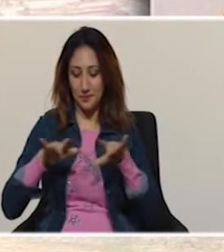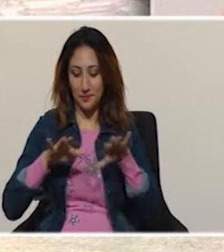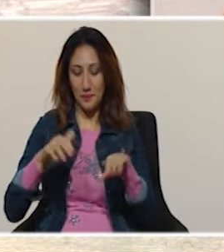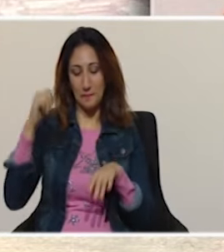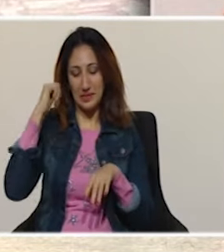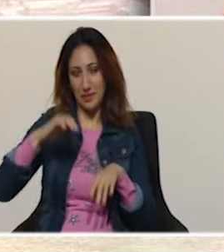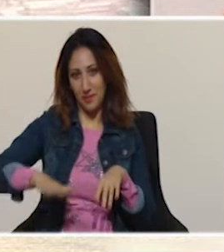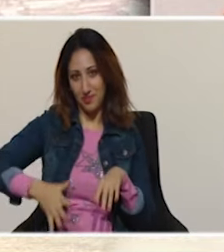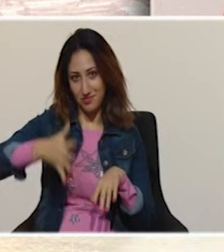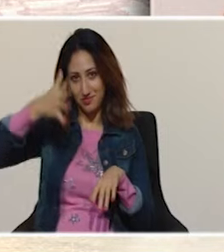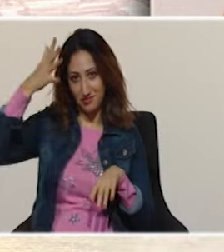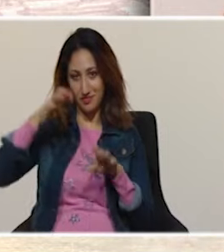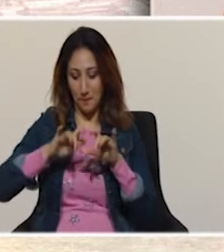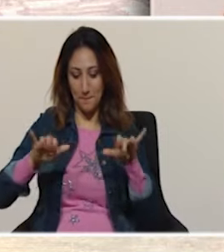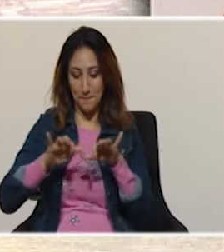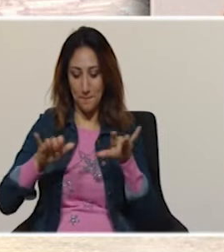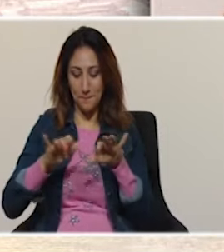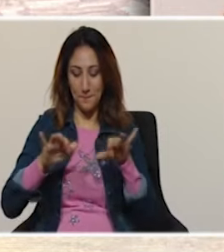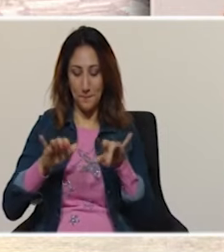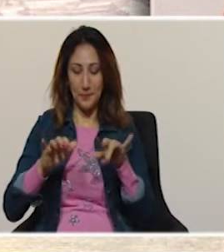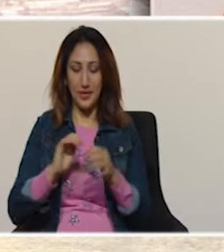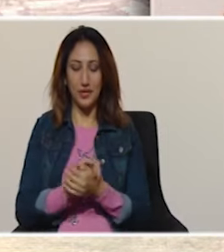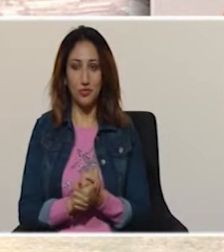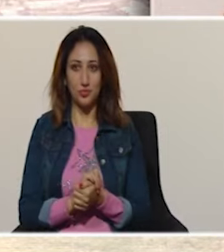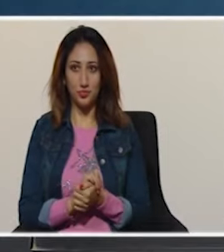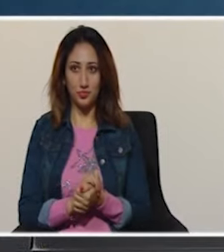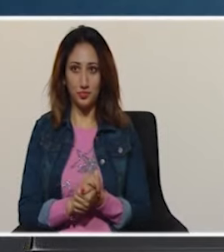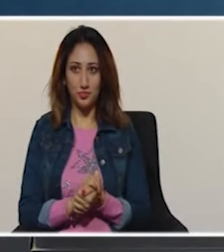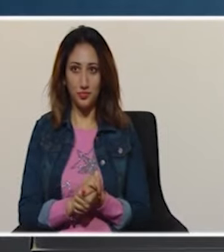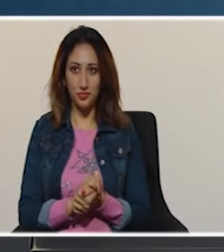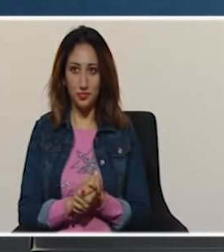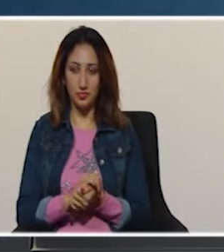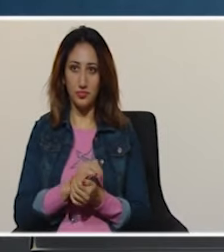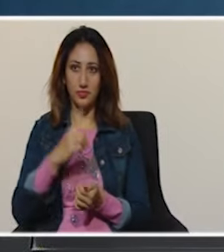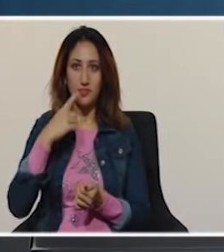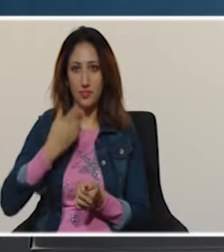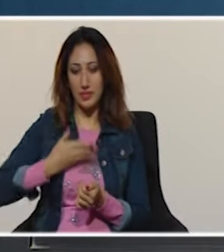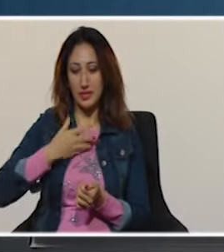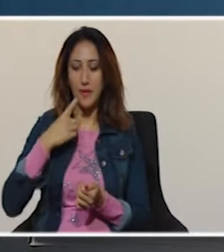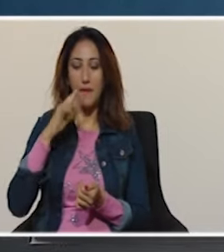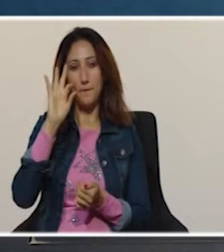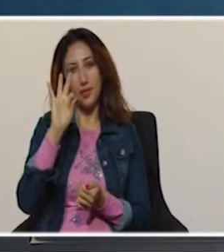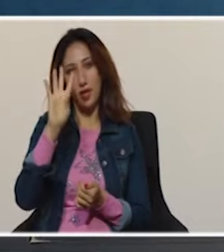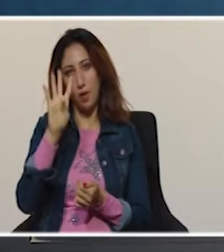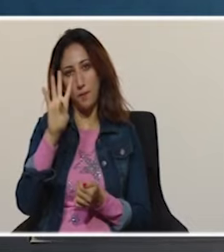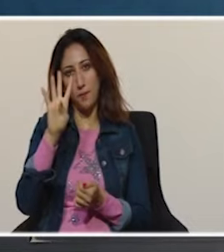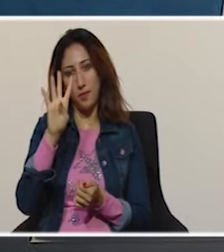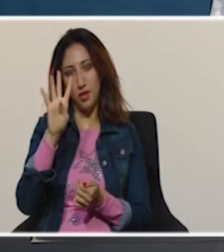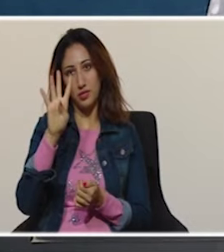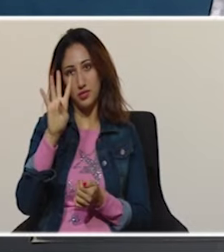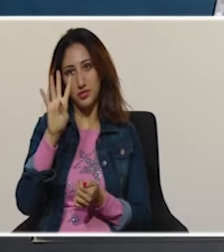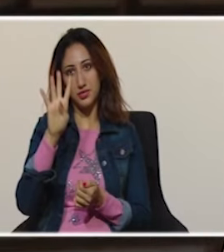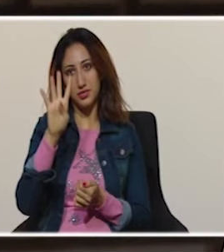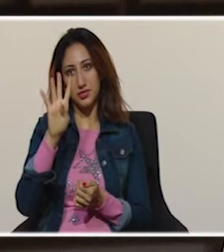بيانو من زمان؟ ايوه، حتى اذا حضرتك بتشوف الصوره كان يمكن عمري 3-4 سنين يعني هالقد. ايه يعني